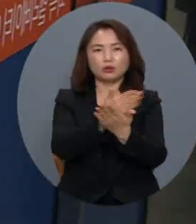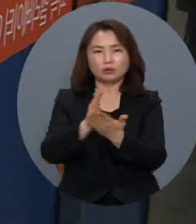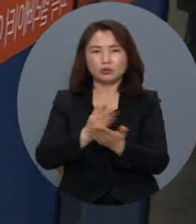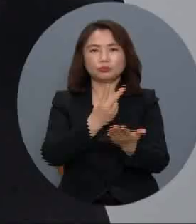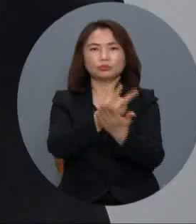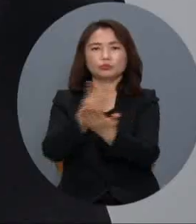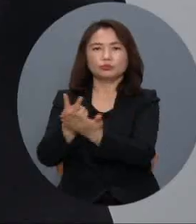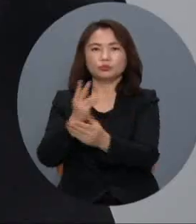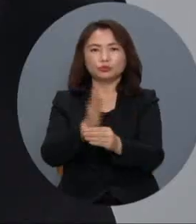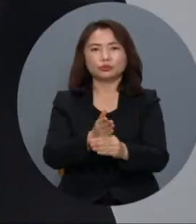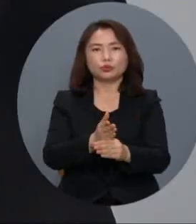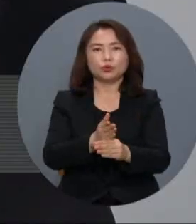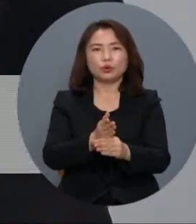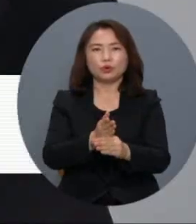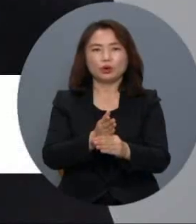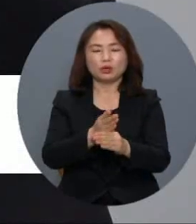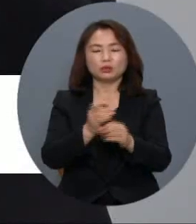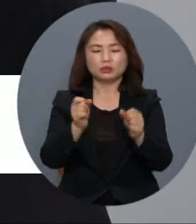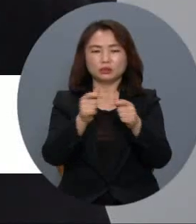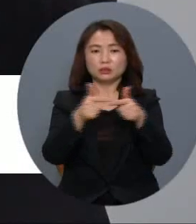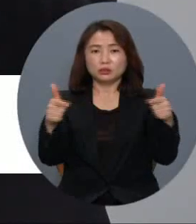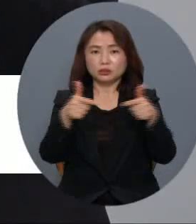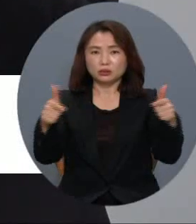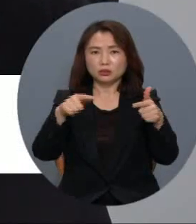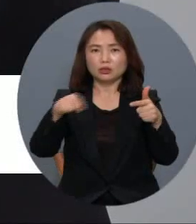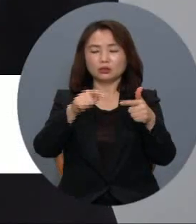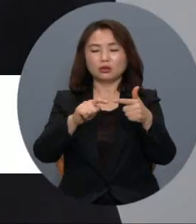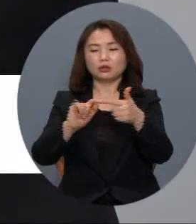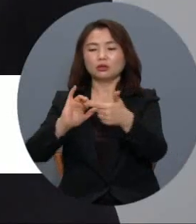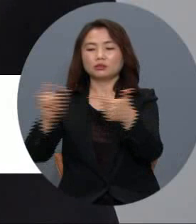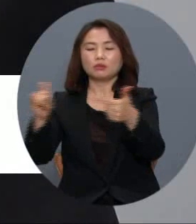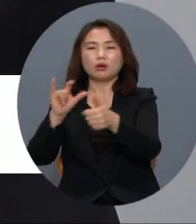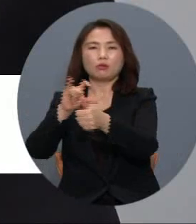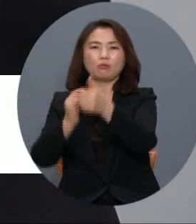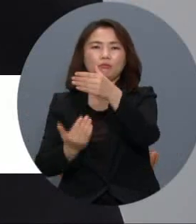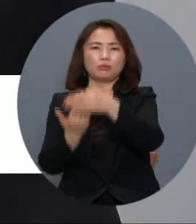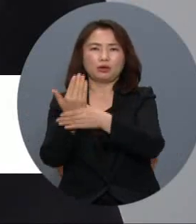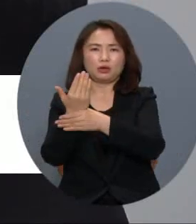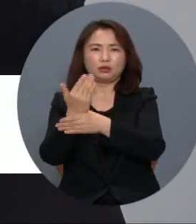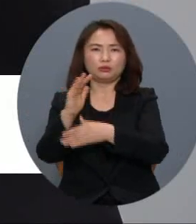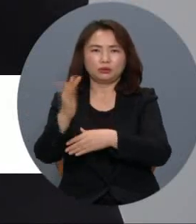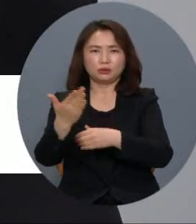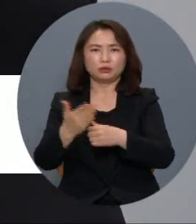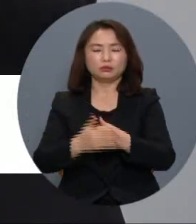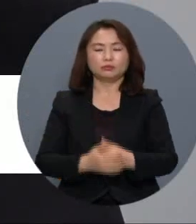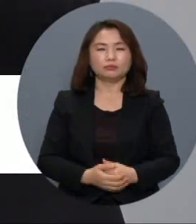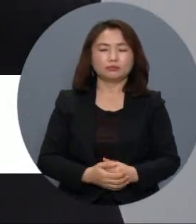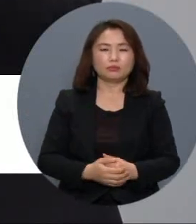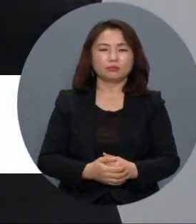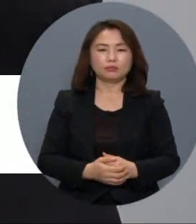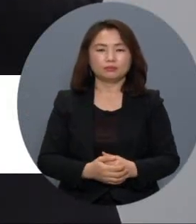있습니다. 한 층에 대해서만 현재 지금 6명 정도의 확진자가 발생을 했고 그것도